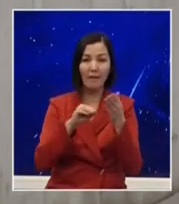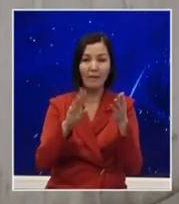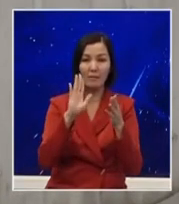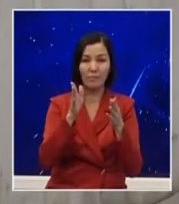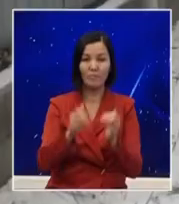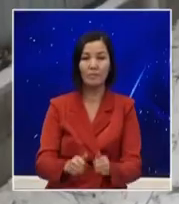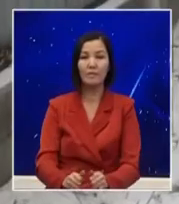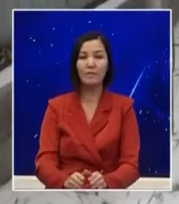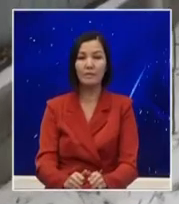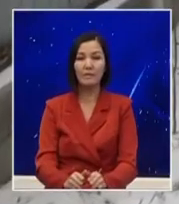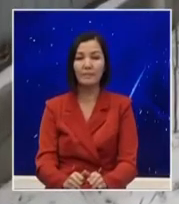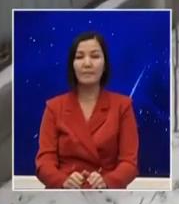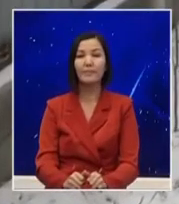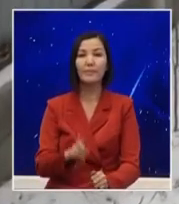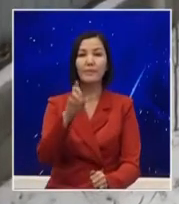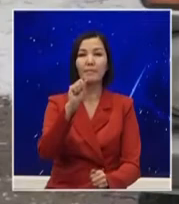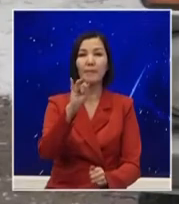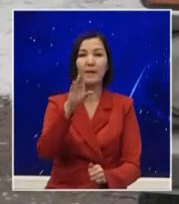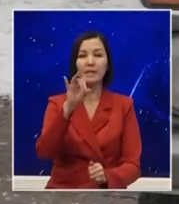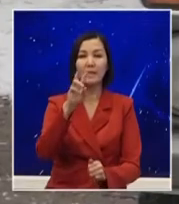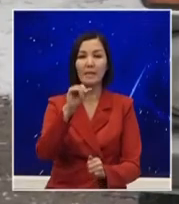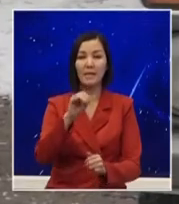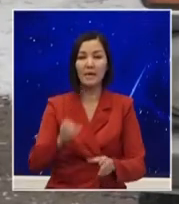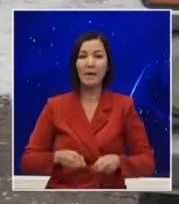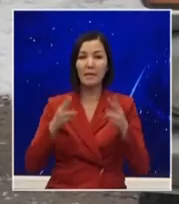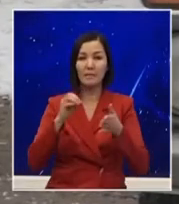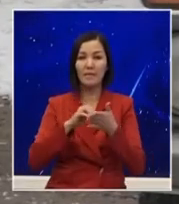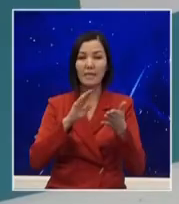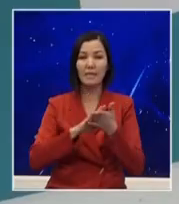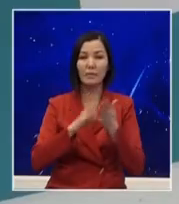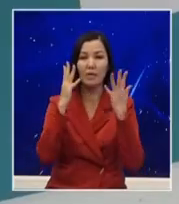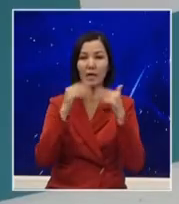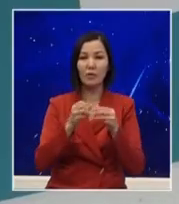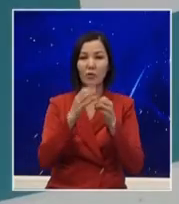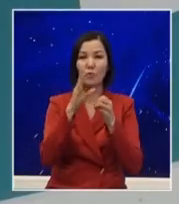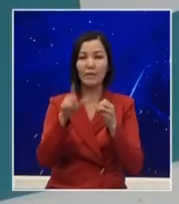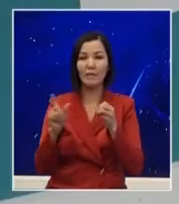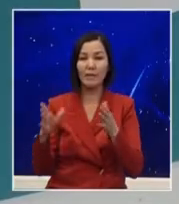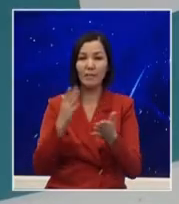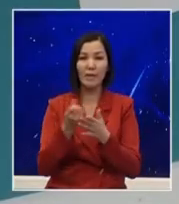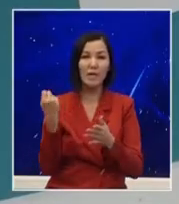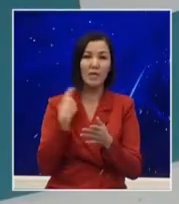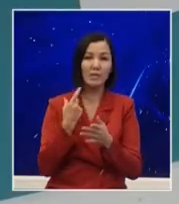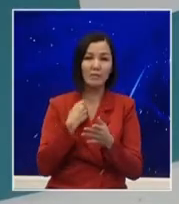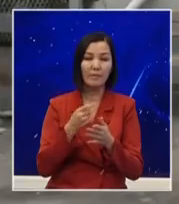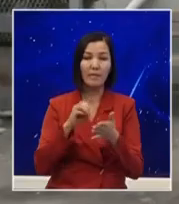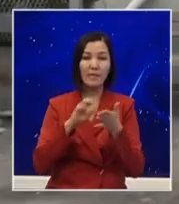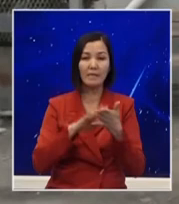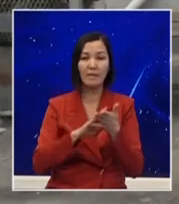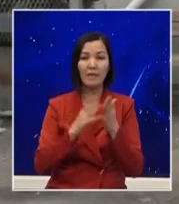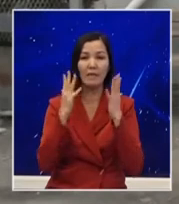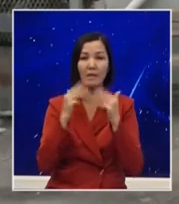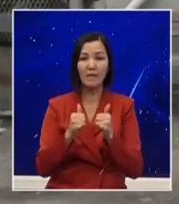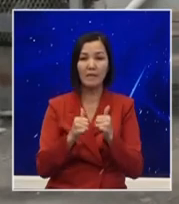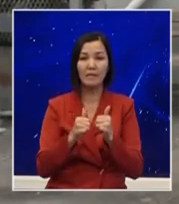болады. Айтар болсақ, Байзерек ауылдық округінде қылмыспен есепте тұрғандар саны 15, ал ішімдікке салынып есепке алынғандар